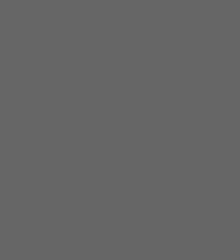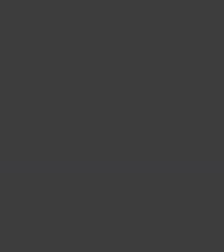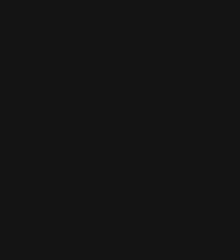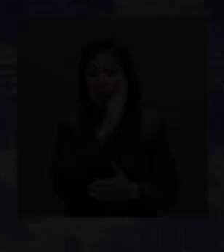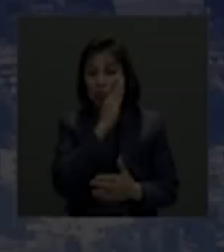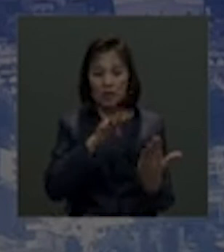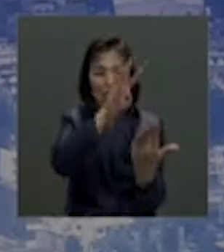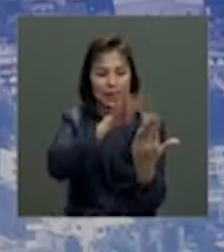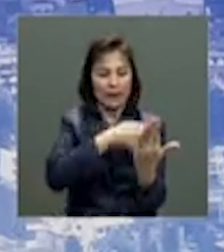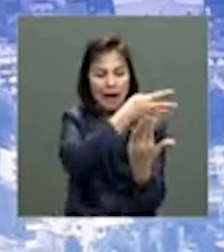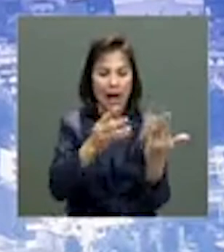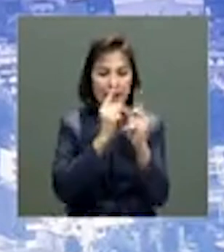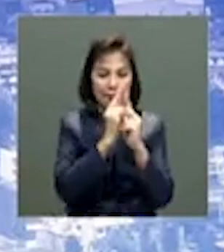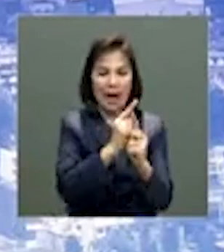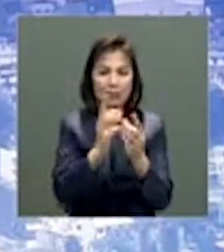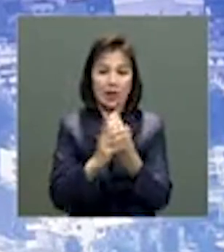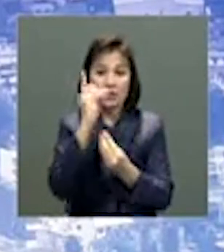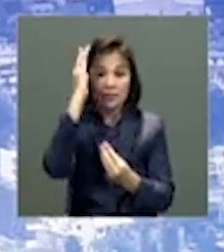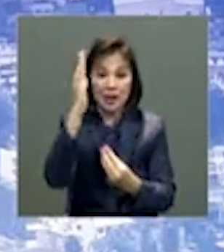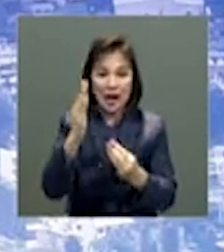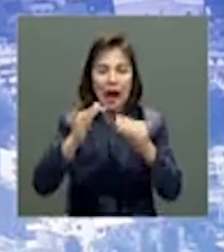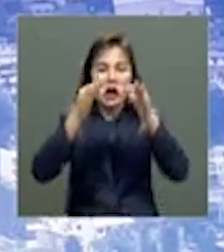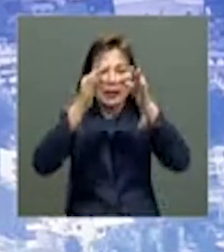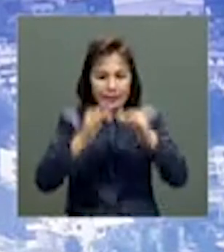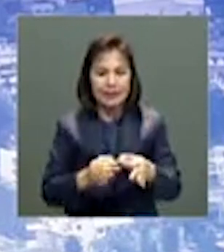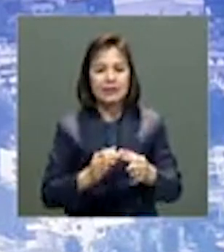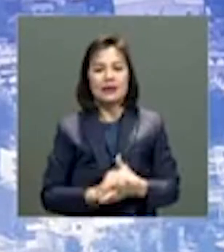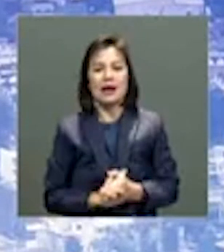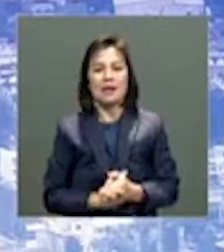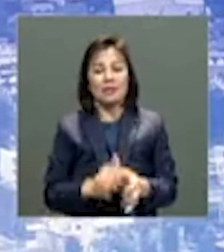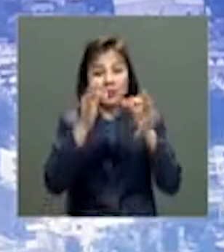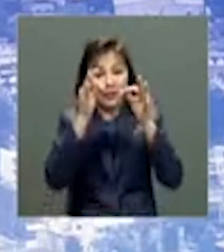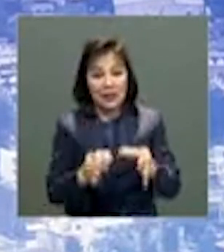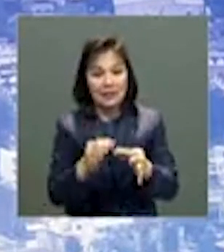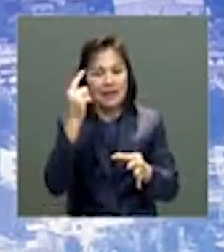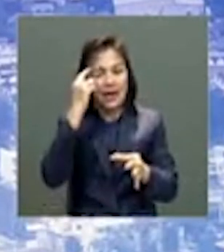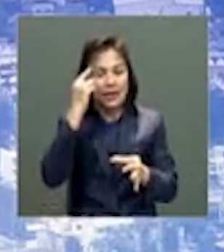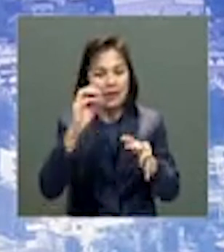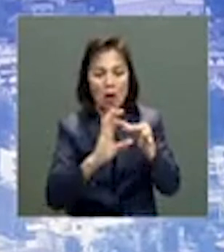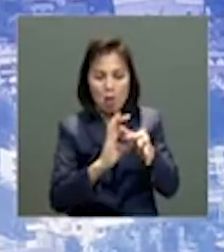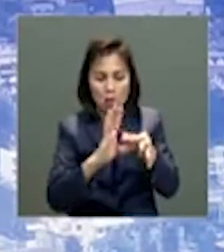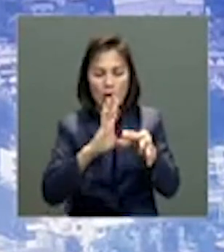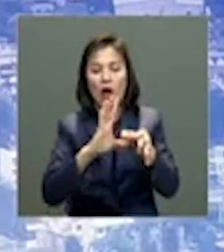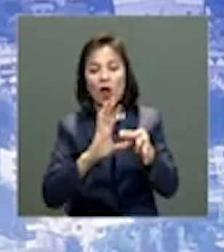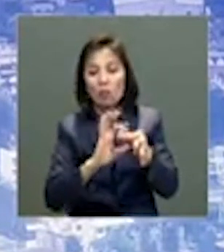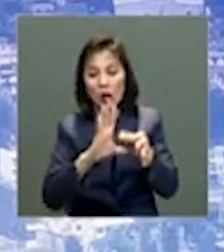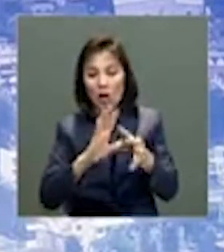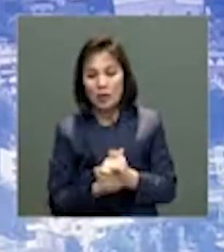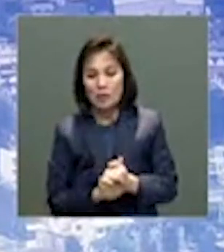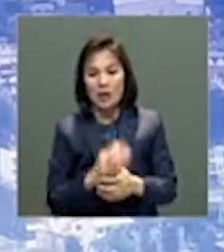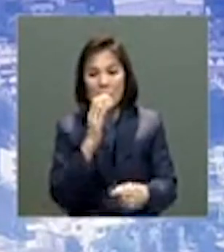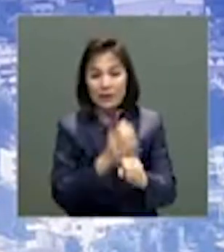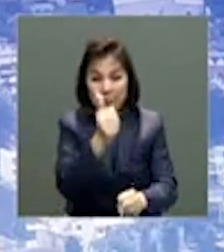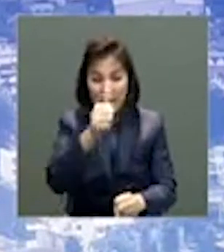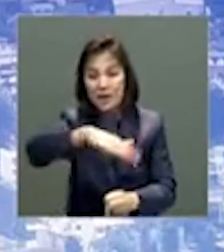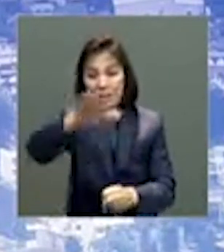ขึ้นได ้ภายในสัปดาห์หน้าจะต้องมีการตัดสินเรื่องนี้เพื่อจะผ่อนคลายบางอย่างก็เรียกว่าอะไรฮะทำดีท่านทำ